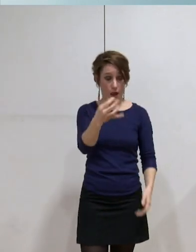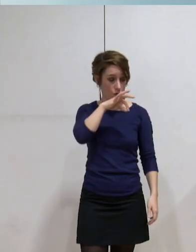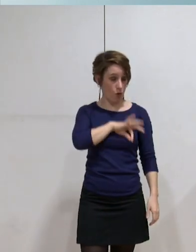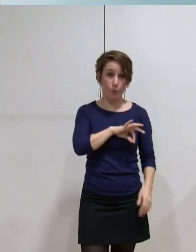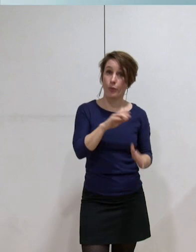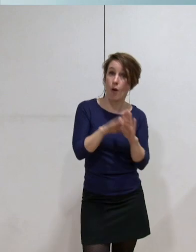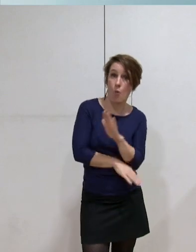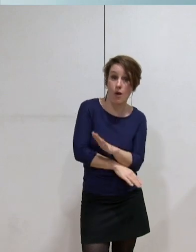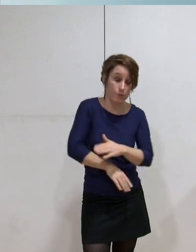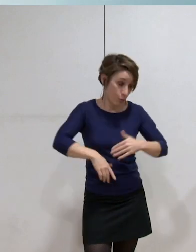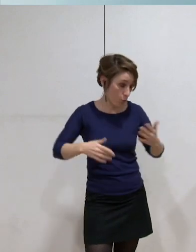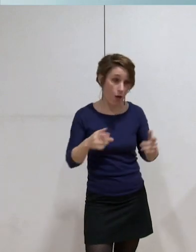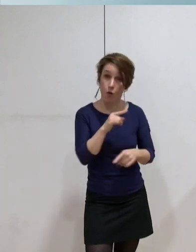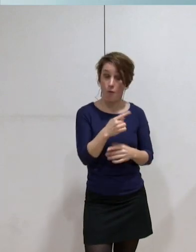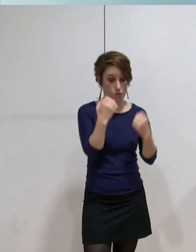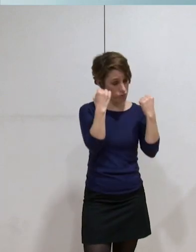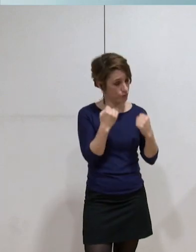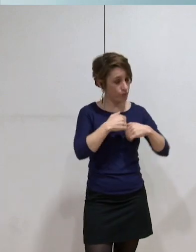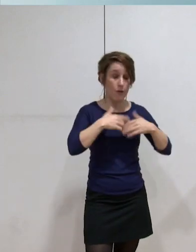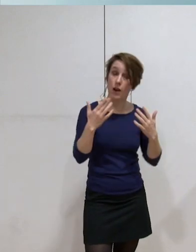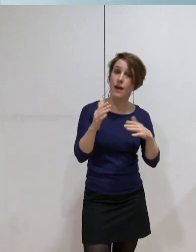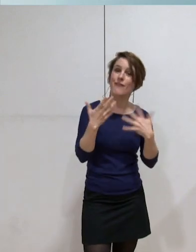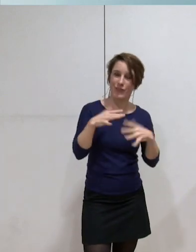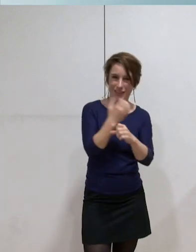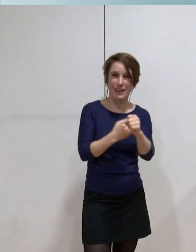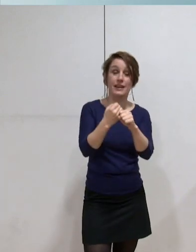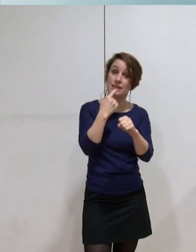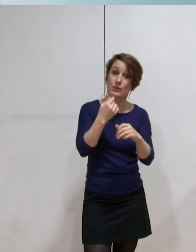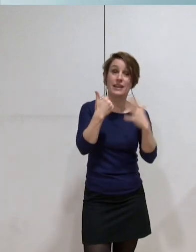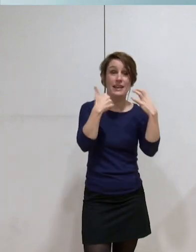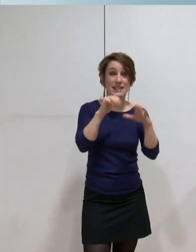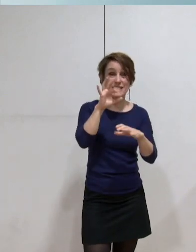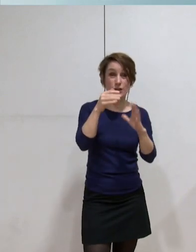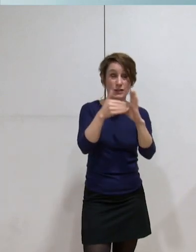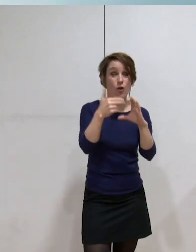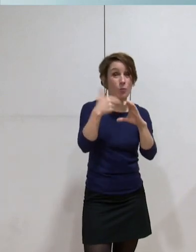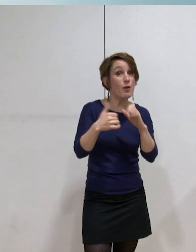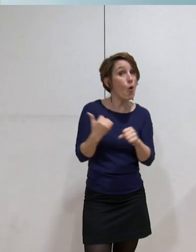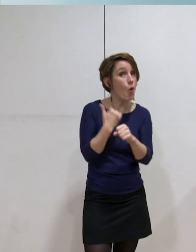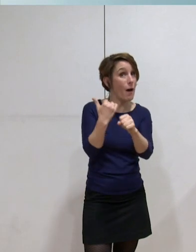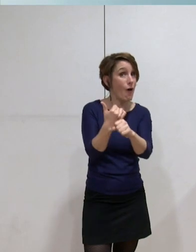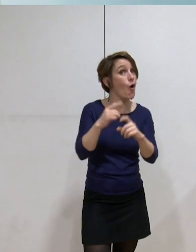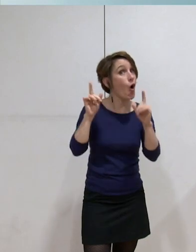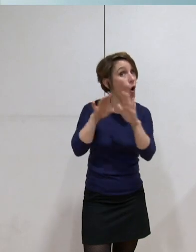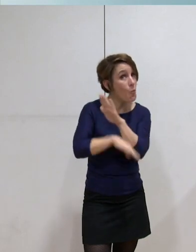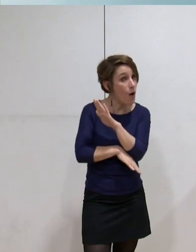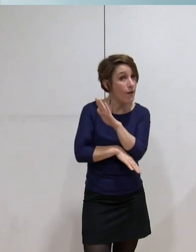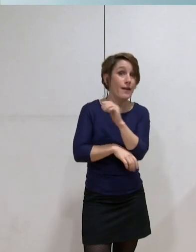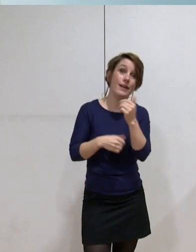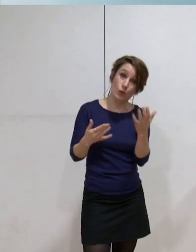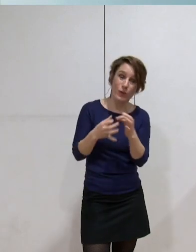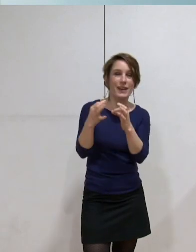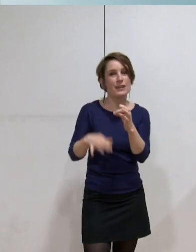et dont acte cette politique est mise en place vous perdez 650000 € par et bien c'est environ 100